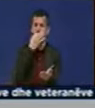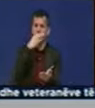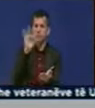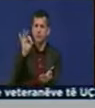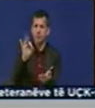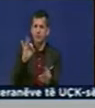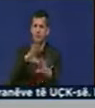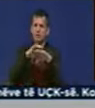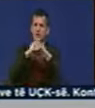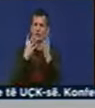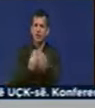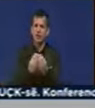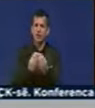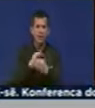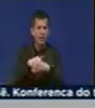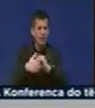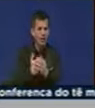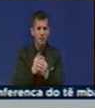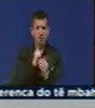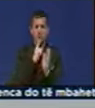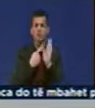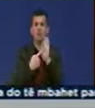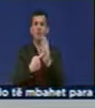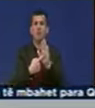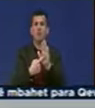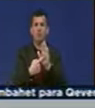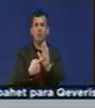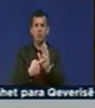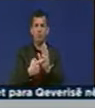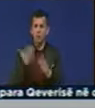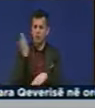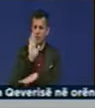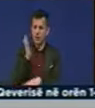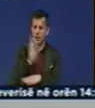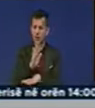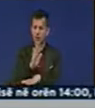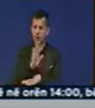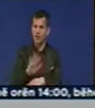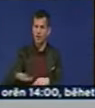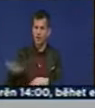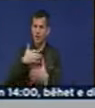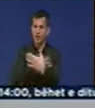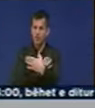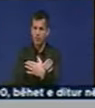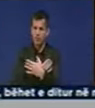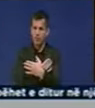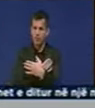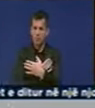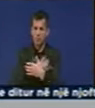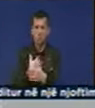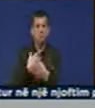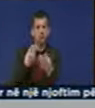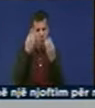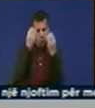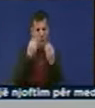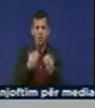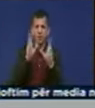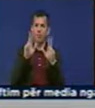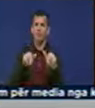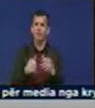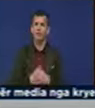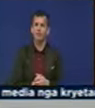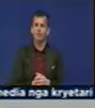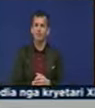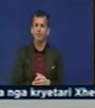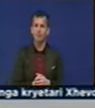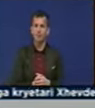më të mëdha që më ka dhënë mandati i deputetës së Republikës Shqipërisë. Prandaj ju jam shumë mirënjohëse. Ju jam mirënjohëse